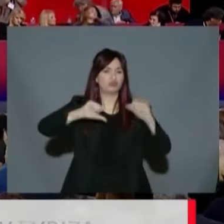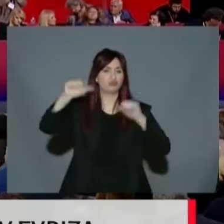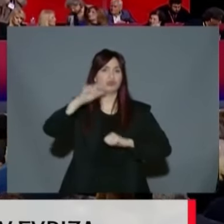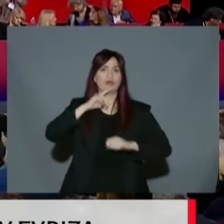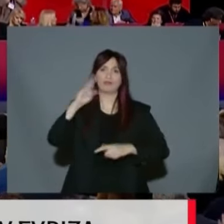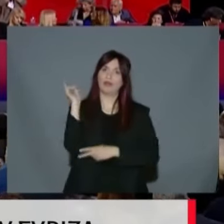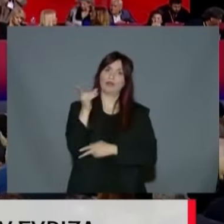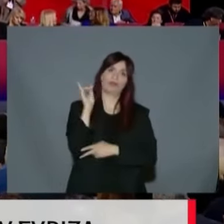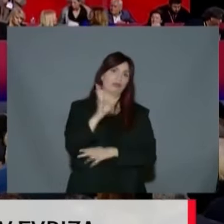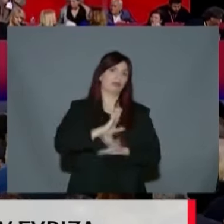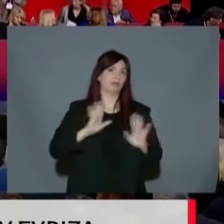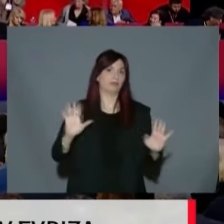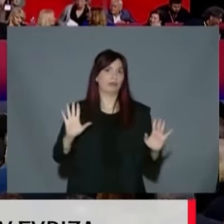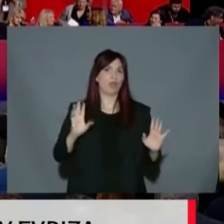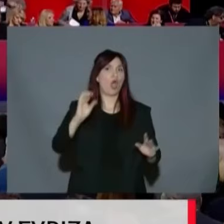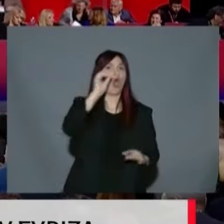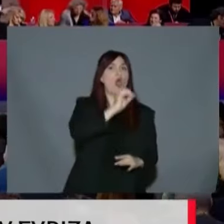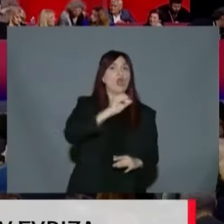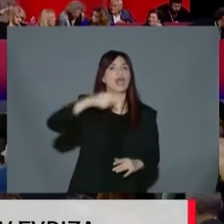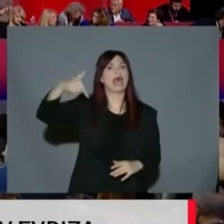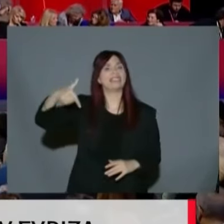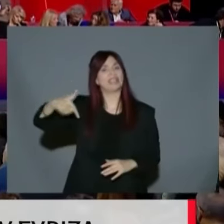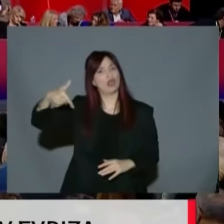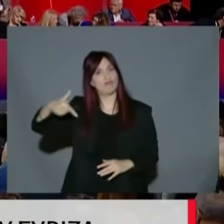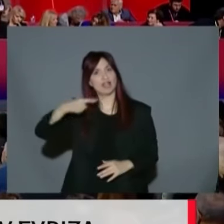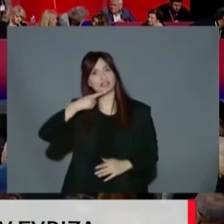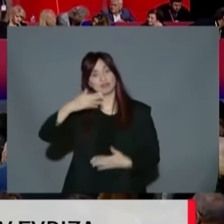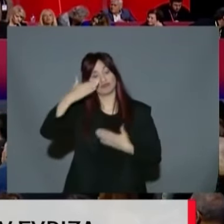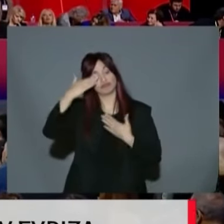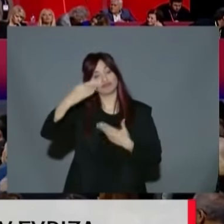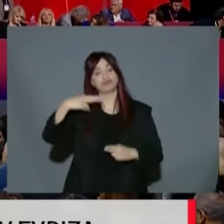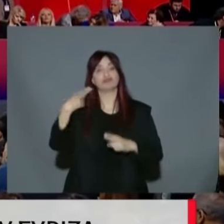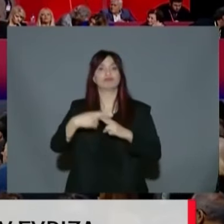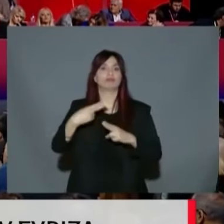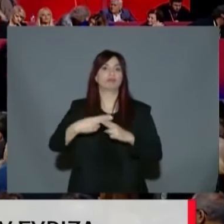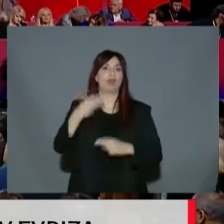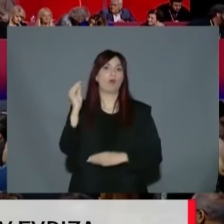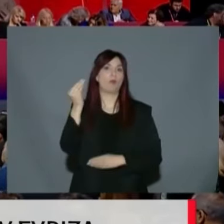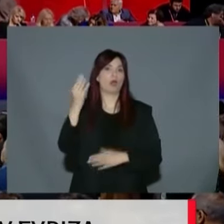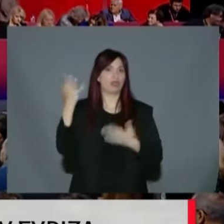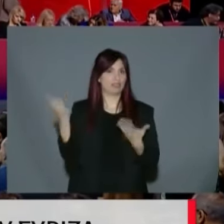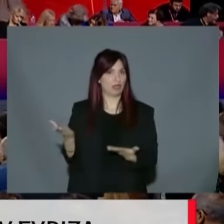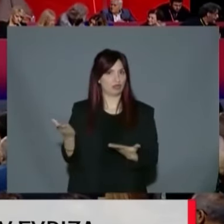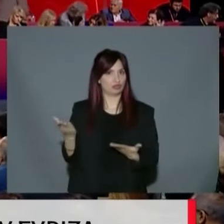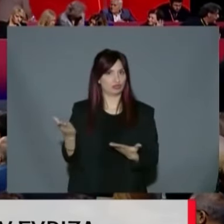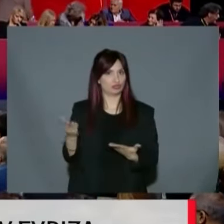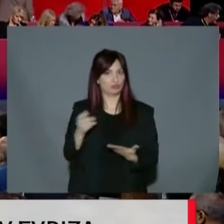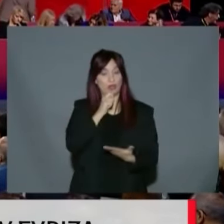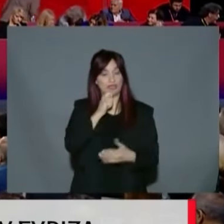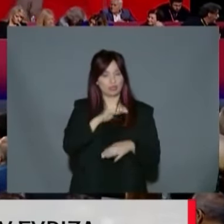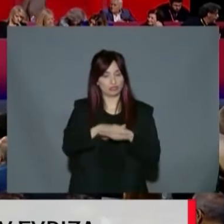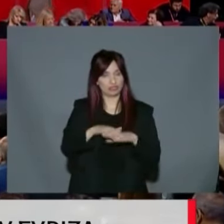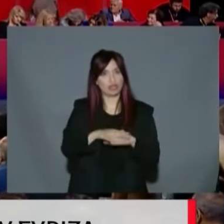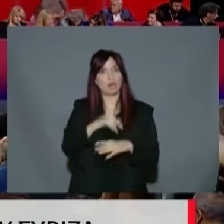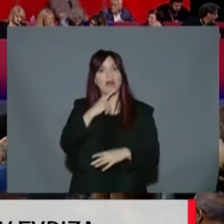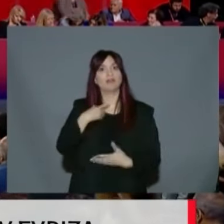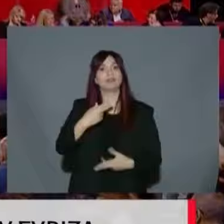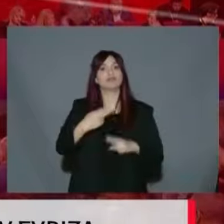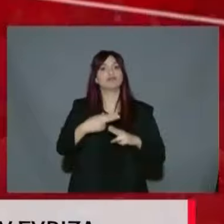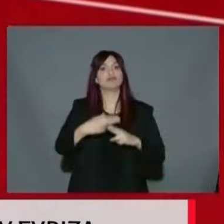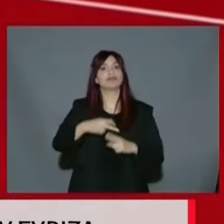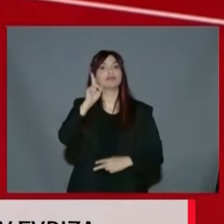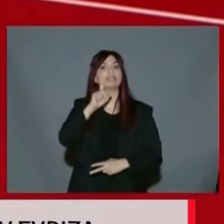Όλγα Γεροβασίλη είναι μια σπουδαία πολιτικός και μια πάρα πολύ αξιόλογη γυναίκα, η οποία τιμά το